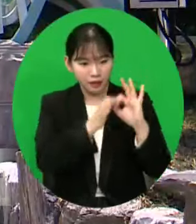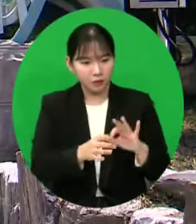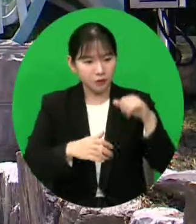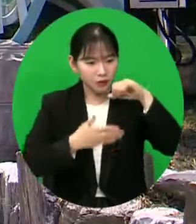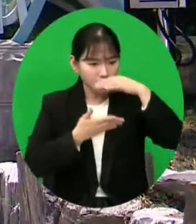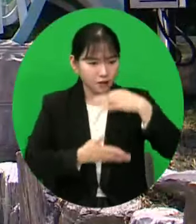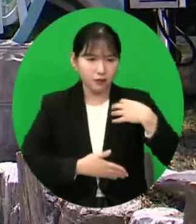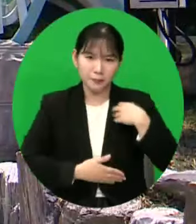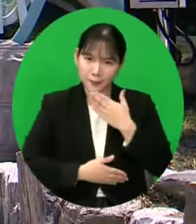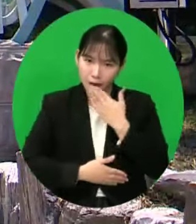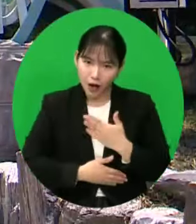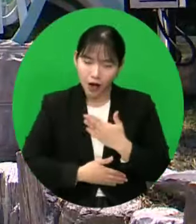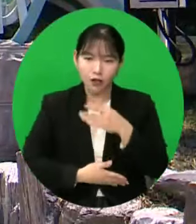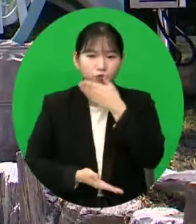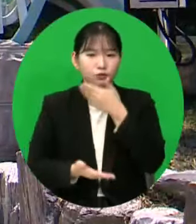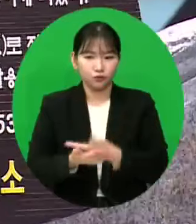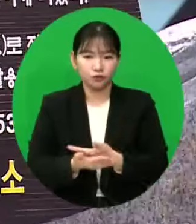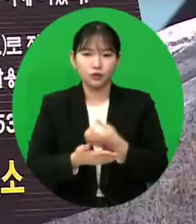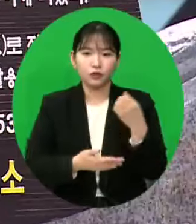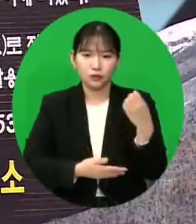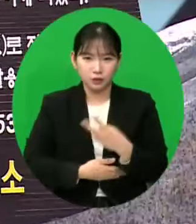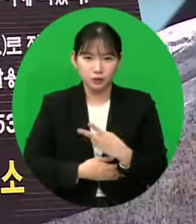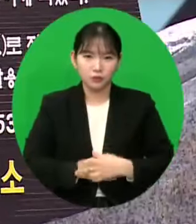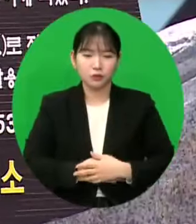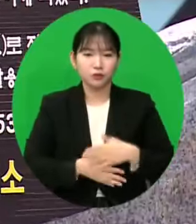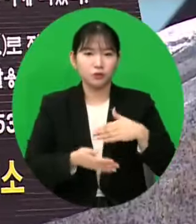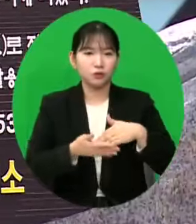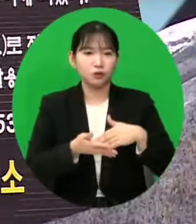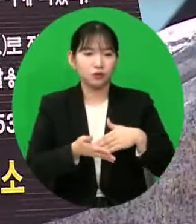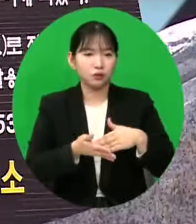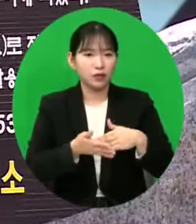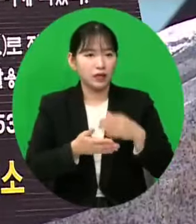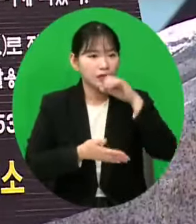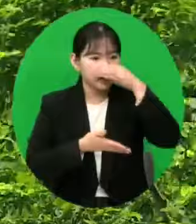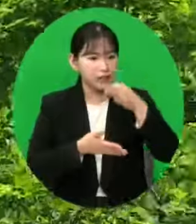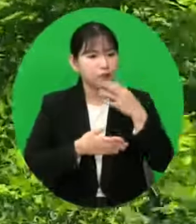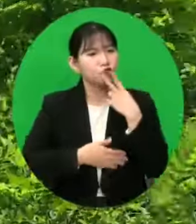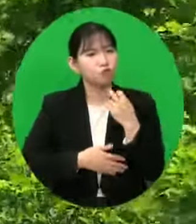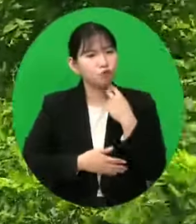예산 확보가 관건. 또 50개가 넘는 사업의 예산 중복 투입